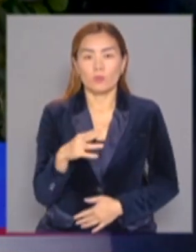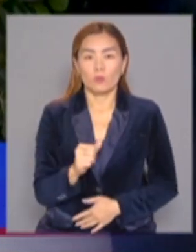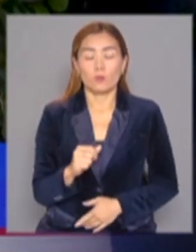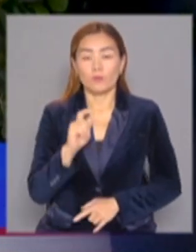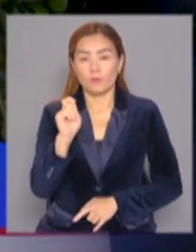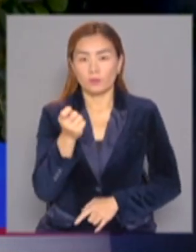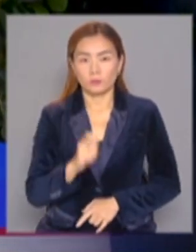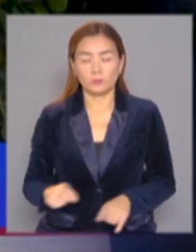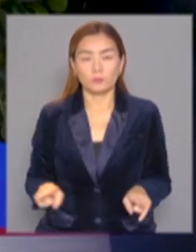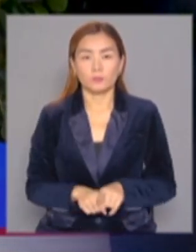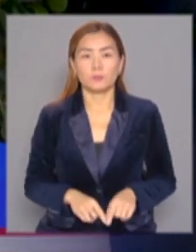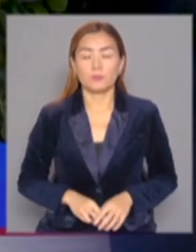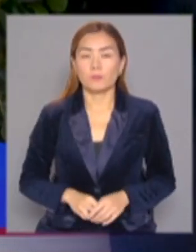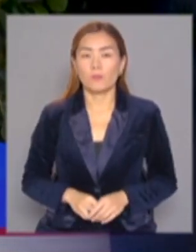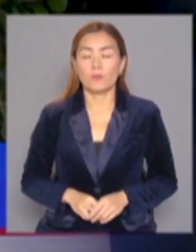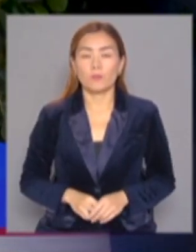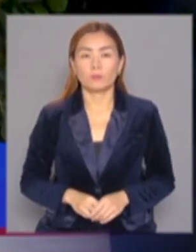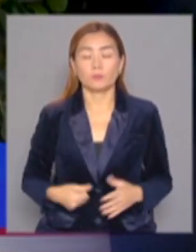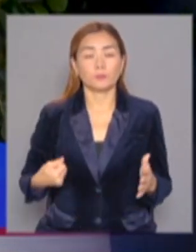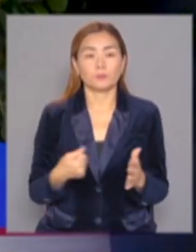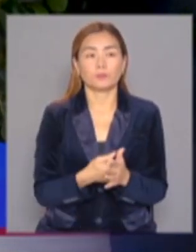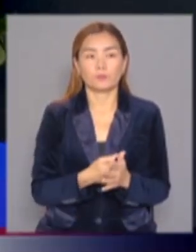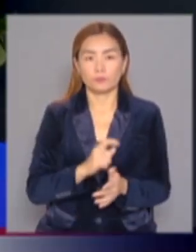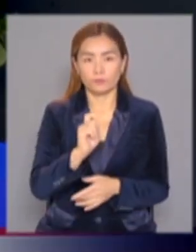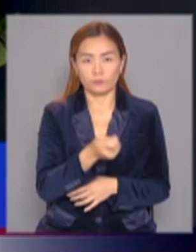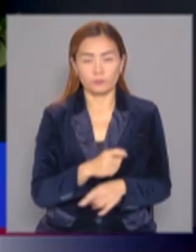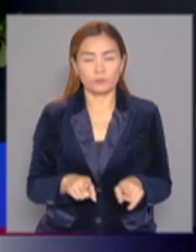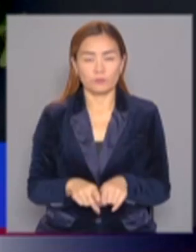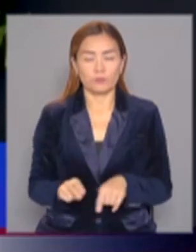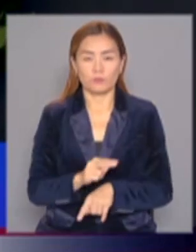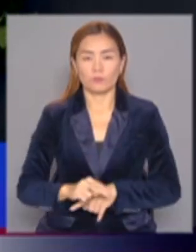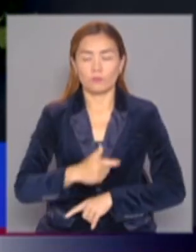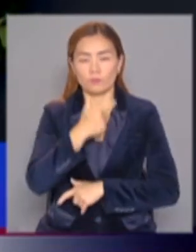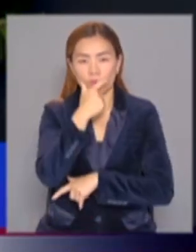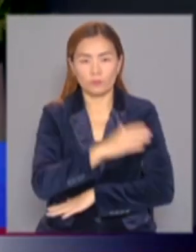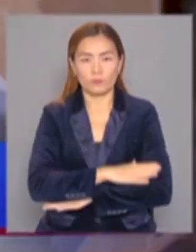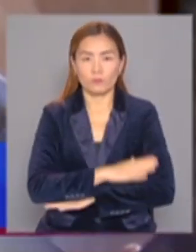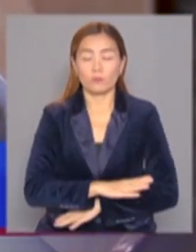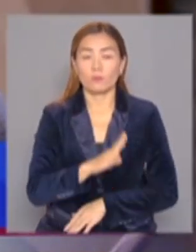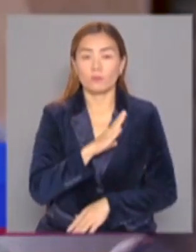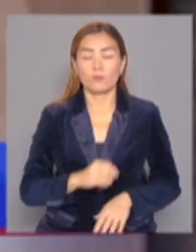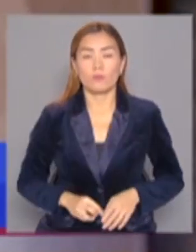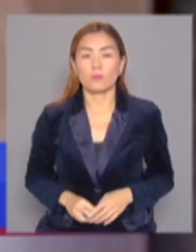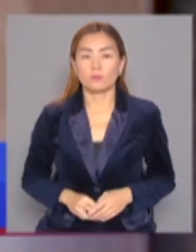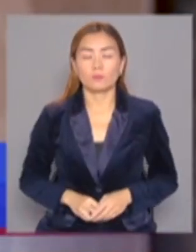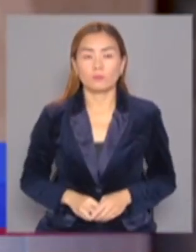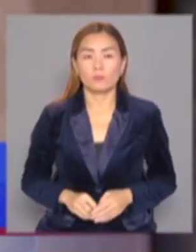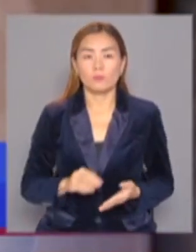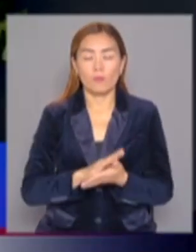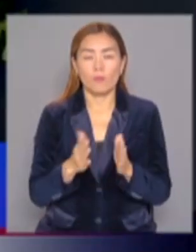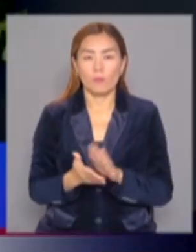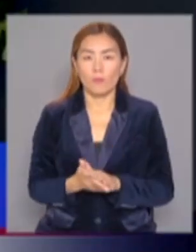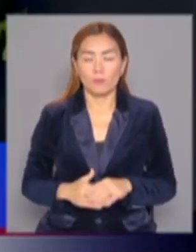только на войне. Вот до войны был воспитанной девочкой. Это мероприятие,